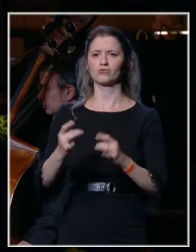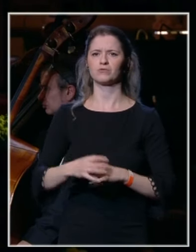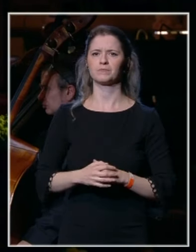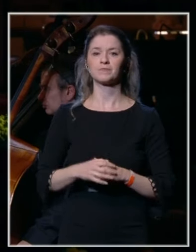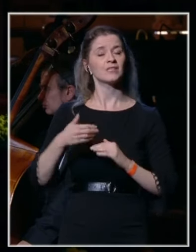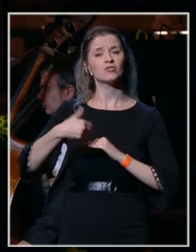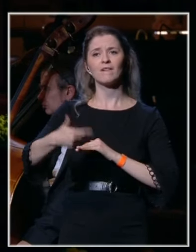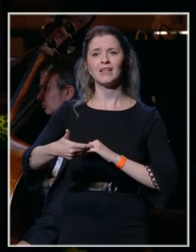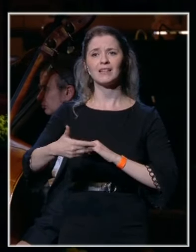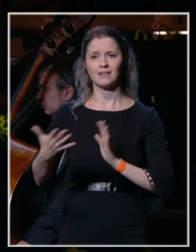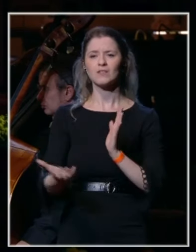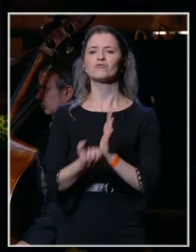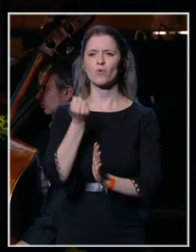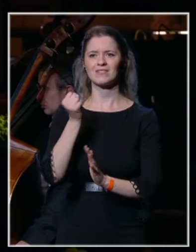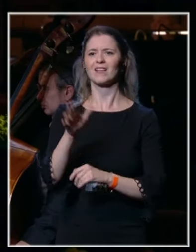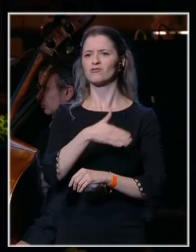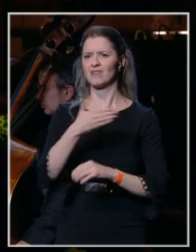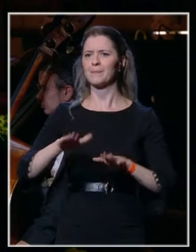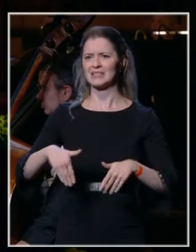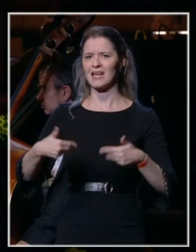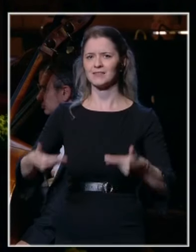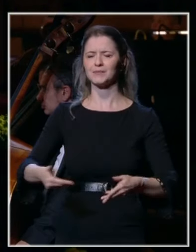végén pedig győztes nemzetté.